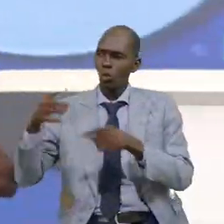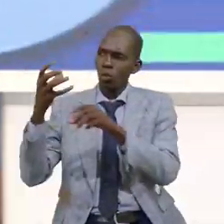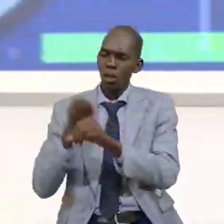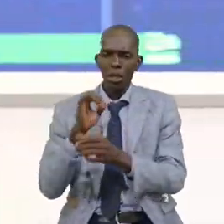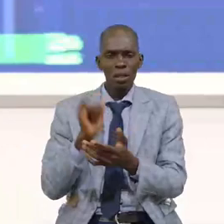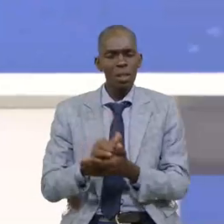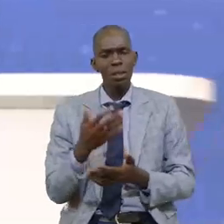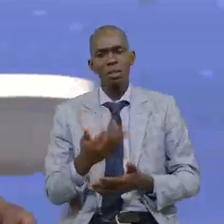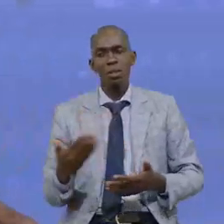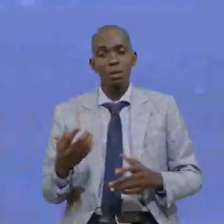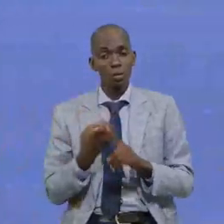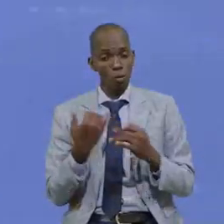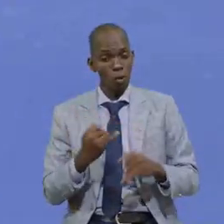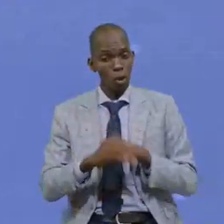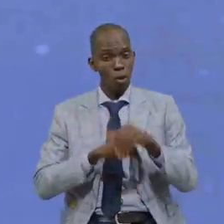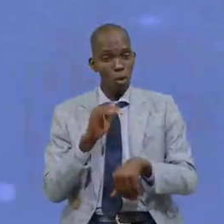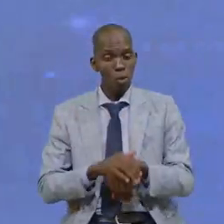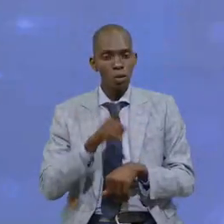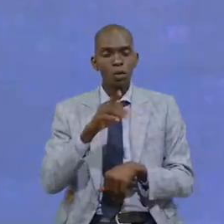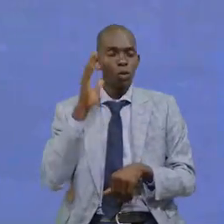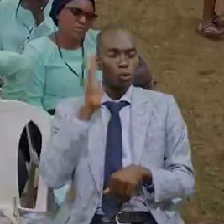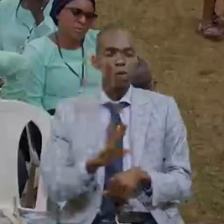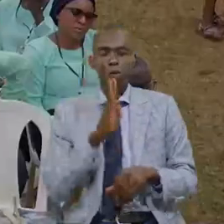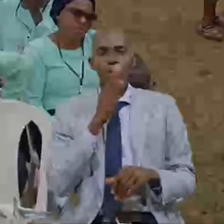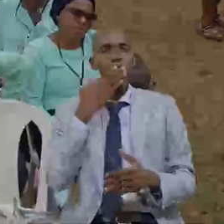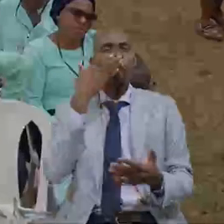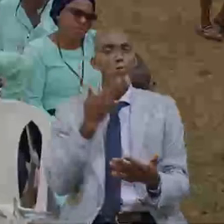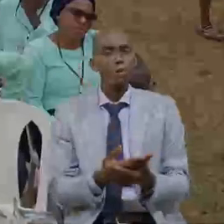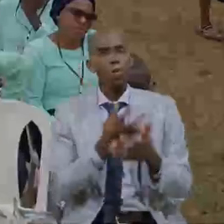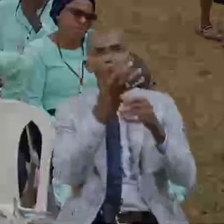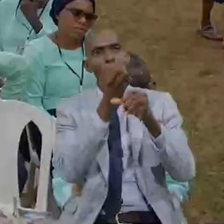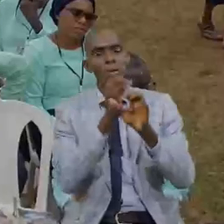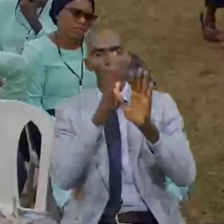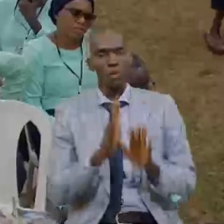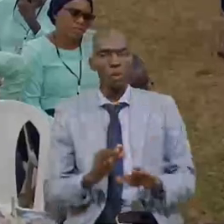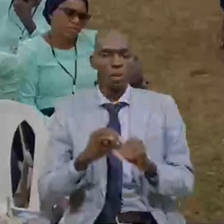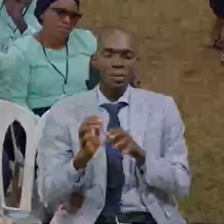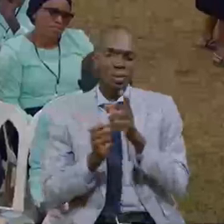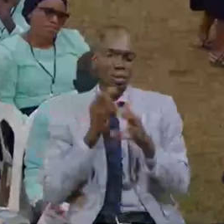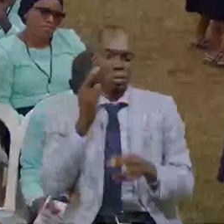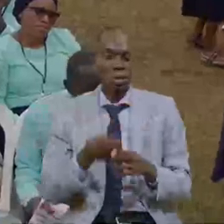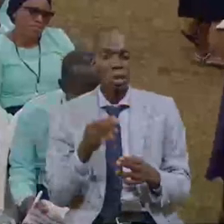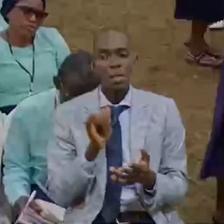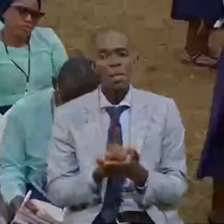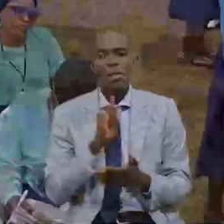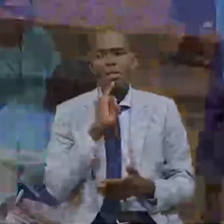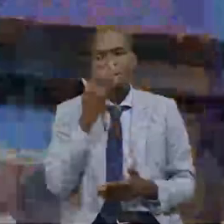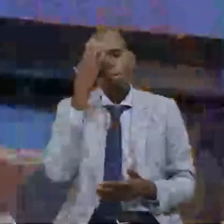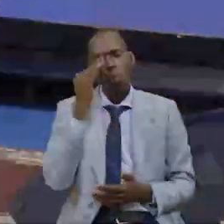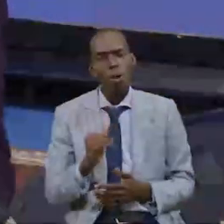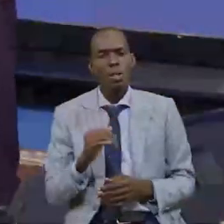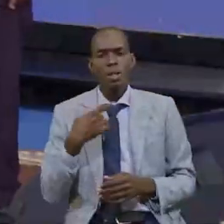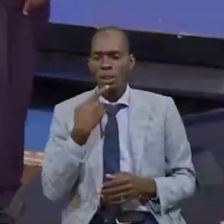va récupérer cela. À partir d'aujourd'hui, tu seras quelqu'un qui ira chercher au nom de Jésus. Voilà pourquoi il dit,